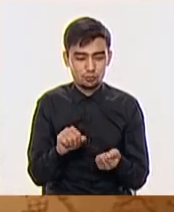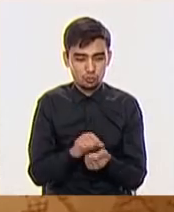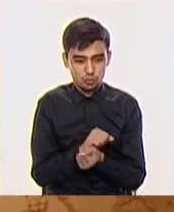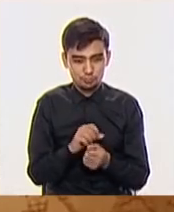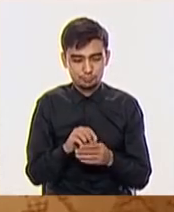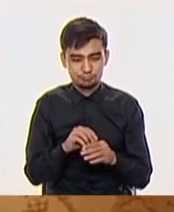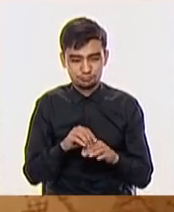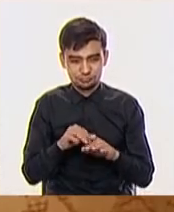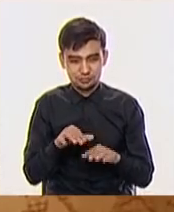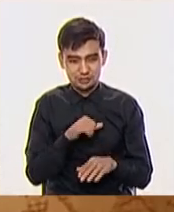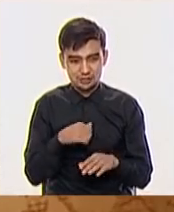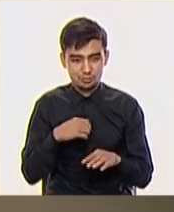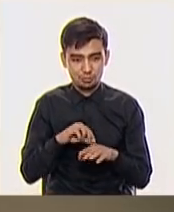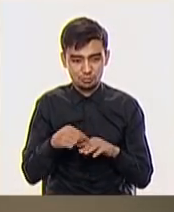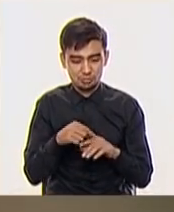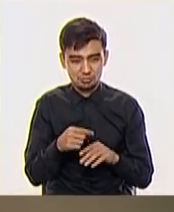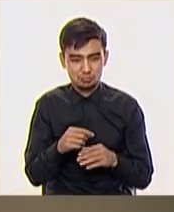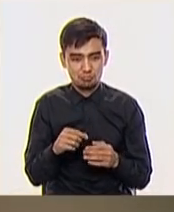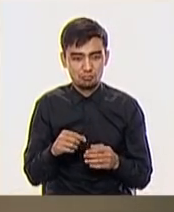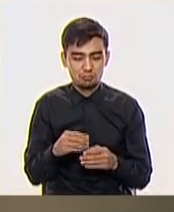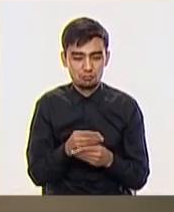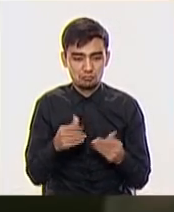қабыршақтанып түсіп жазылды.